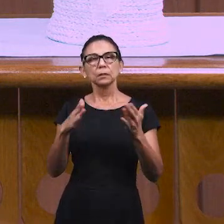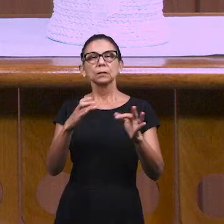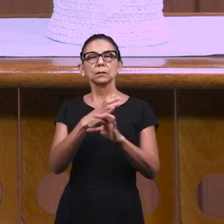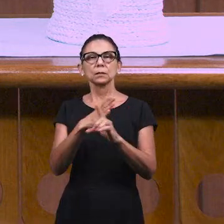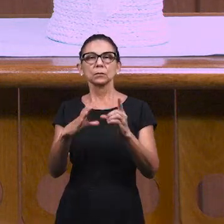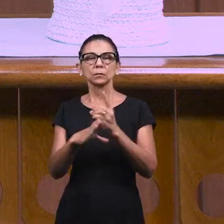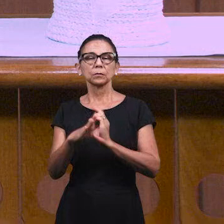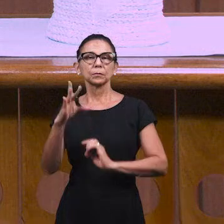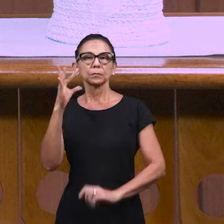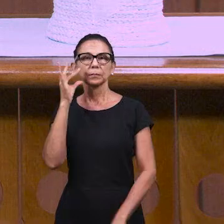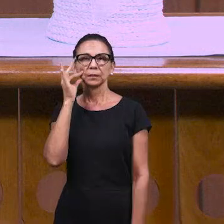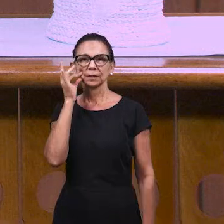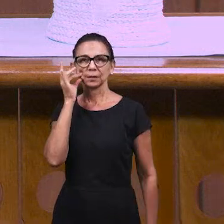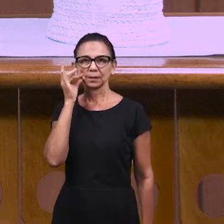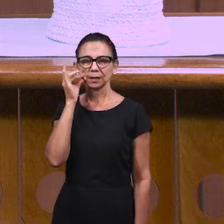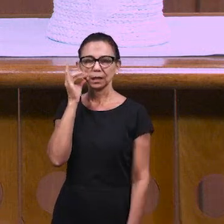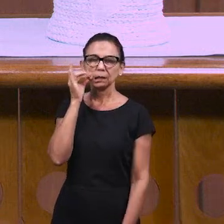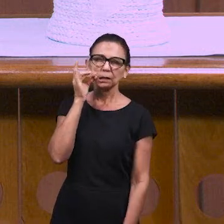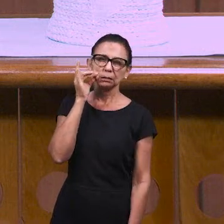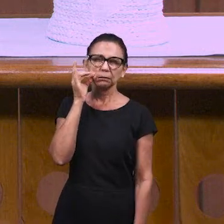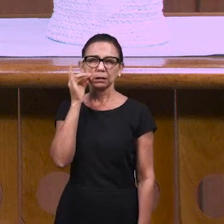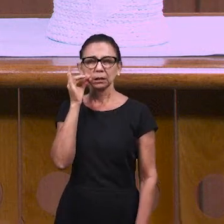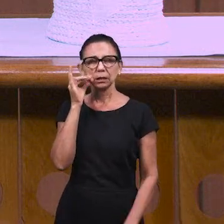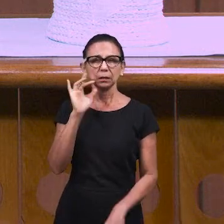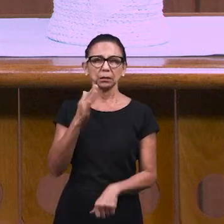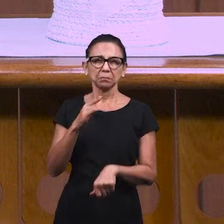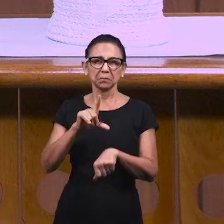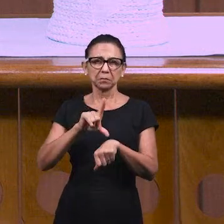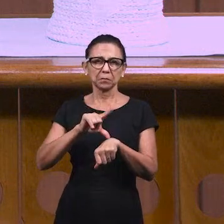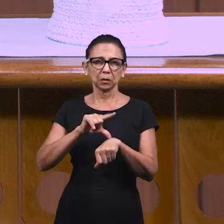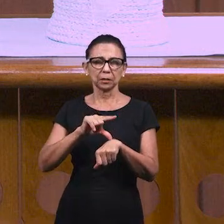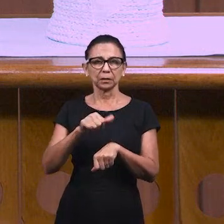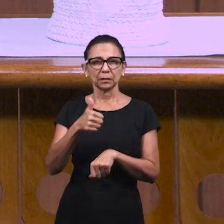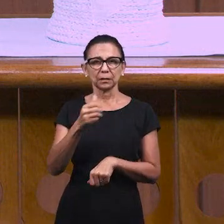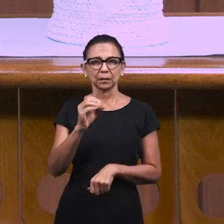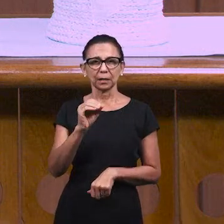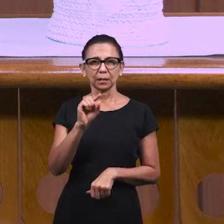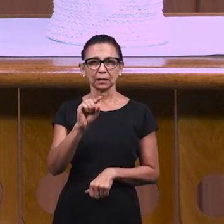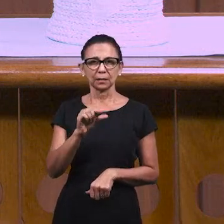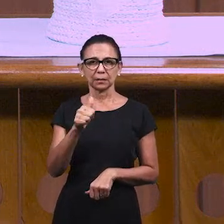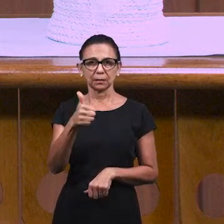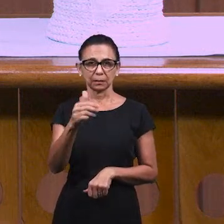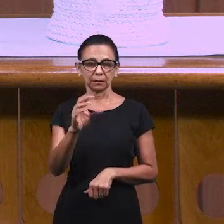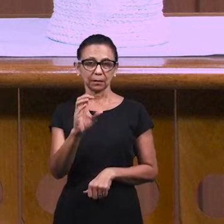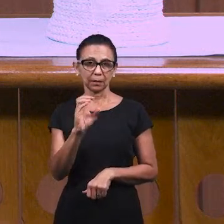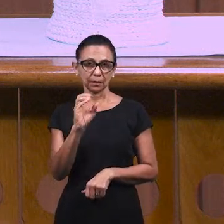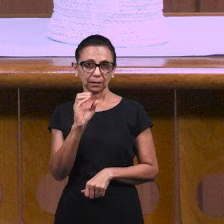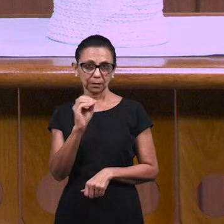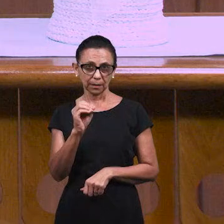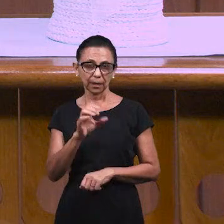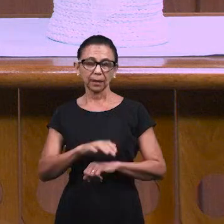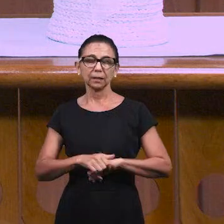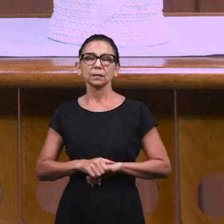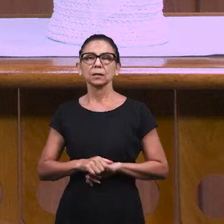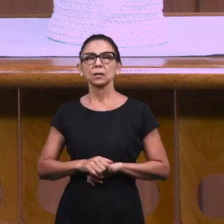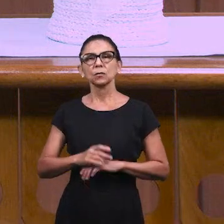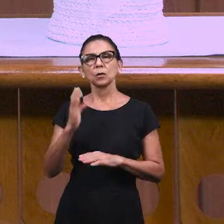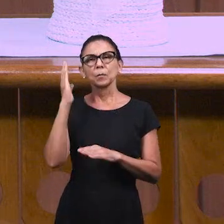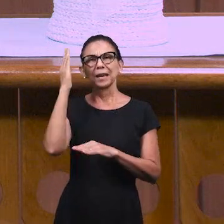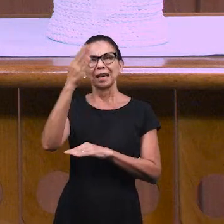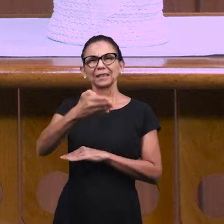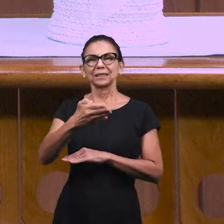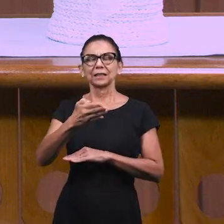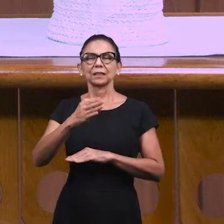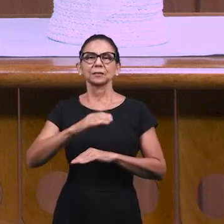culte présentiel. D'ici peu, à 10h10, horaire du Brésil, nous allons entrer en chaîne